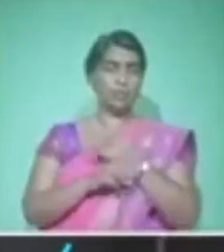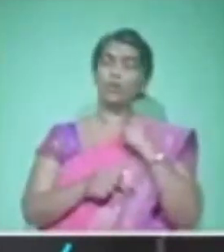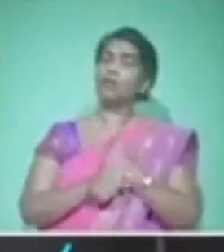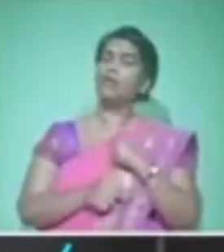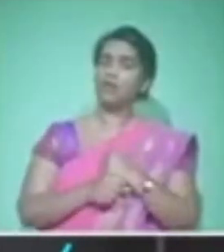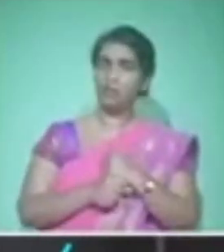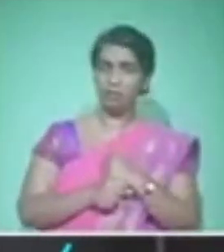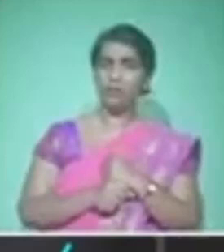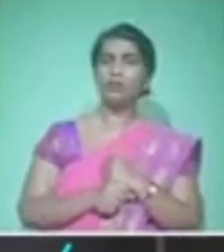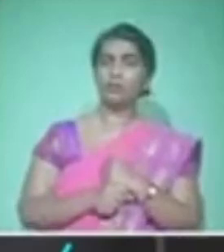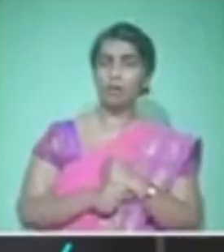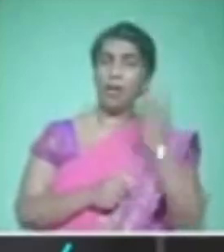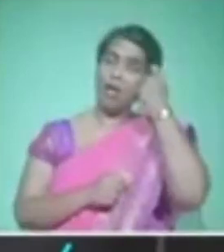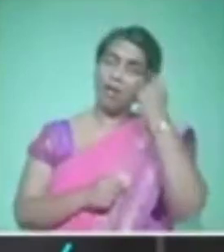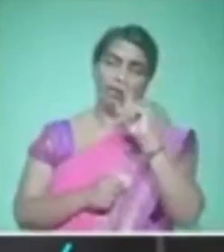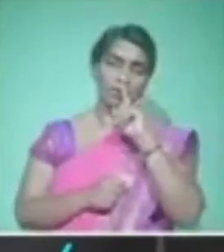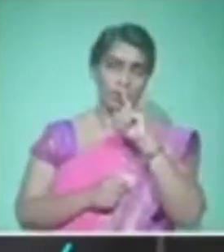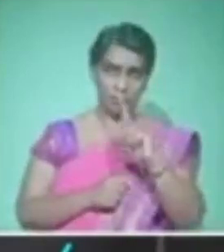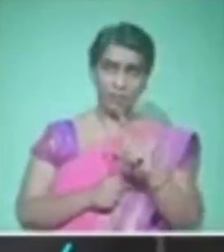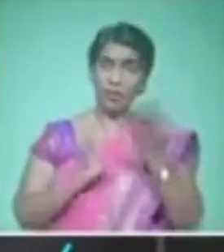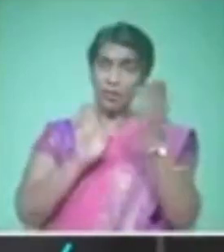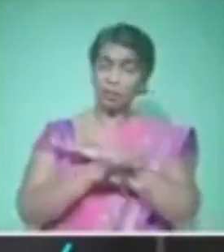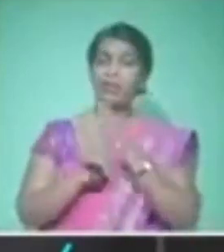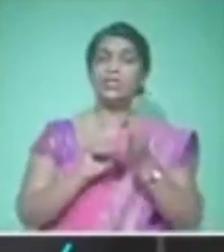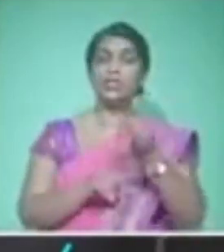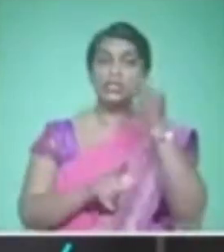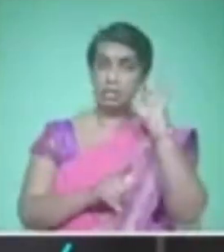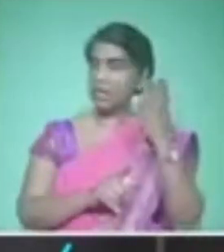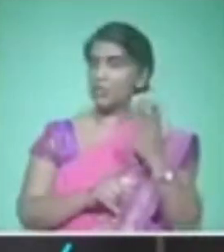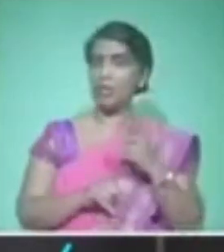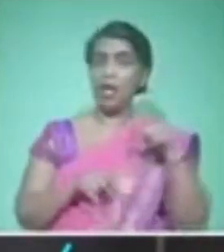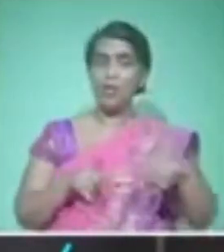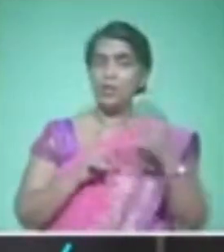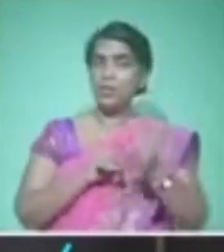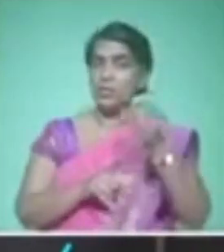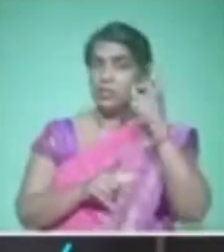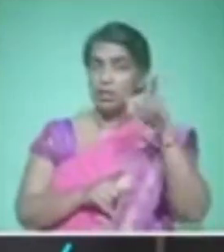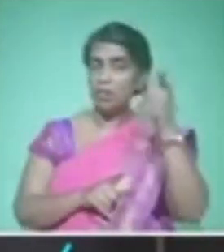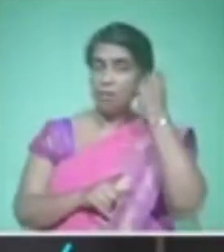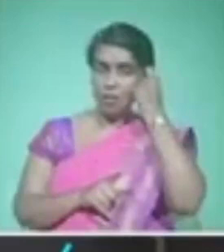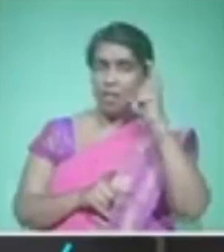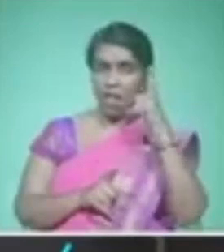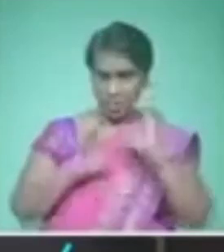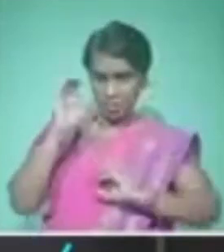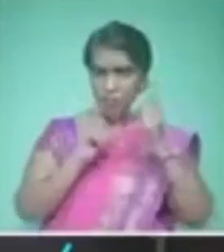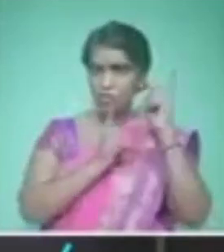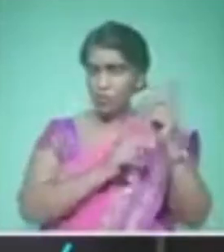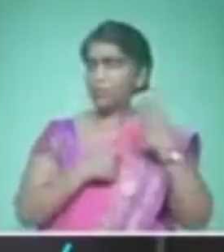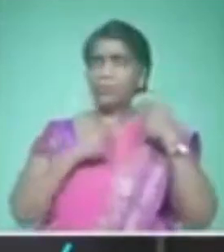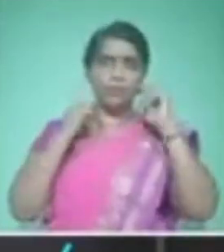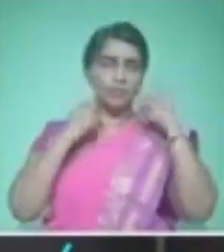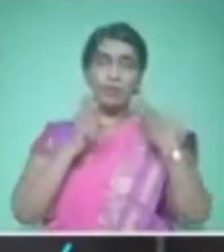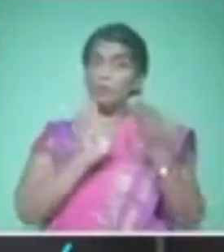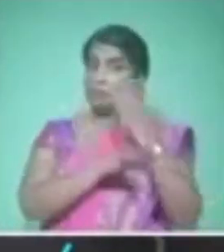ආණ්ඩුව ඒක යෝජනා කළා. හිටපු ජනාධිපතිතුමා මම දන්නේ අලුත් ජනාධිපතිතුමාගේ 170ද කියලා.